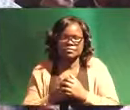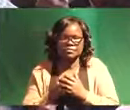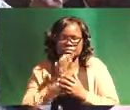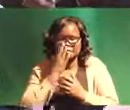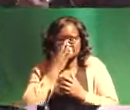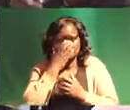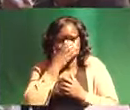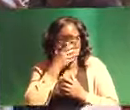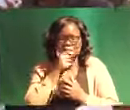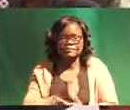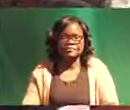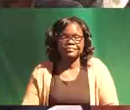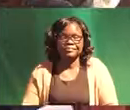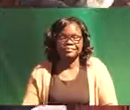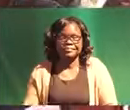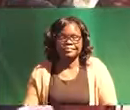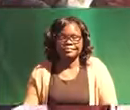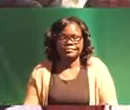Asante mheshimiwa rais.